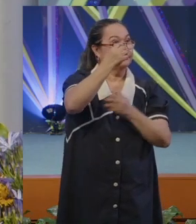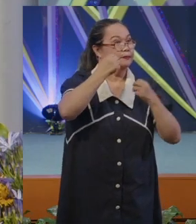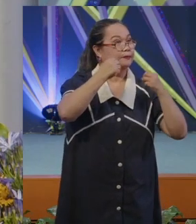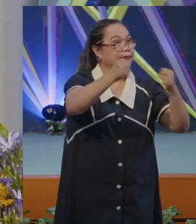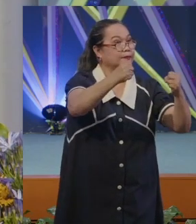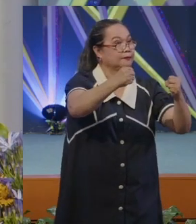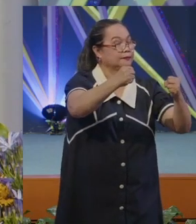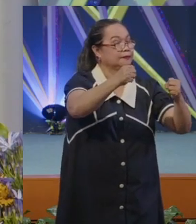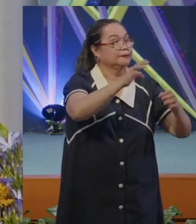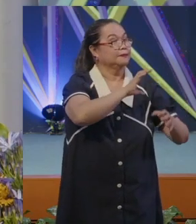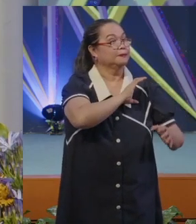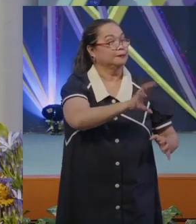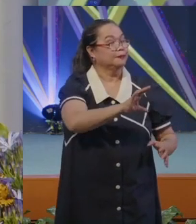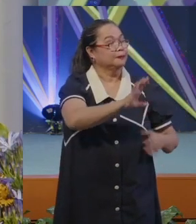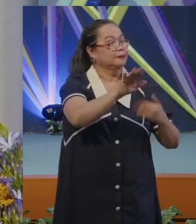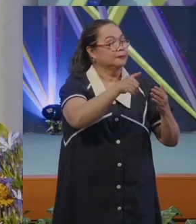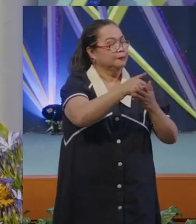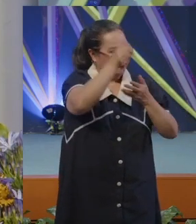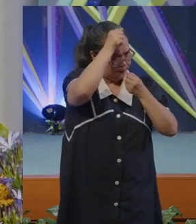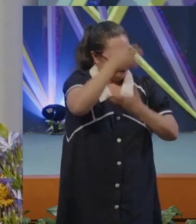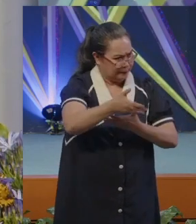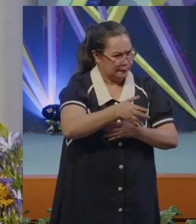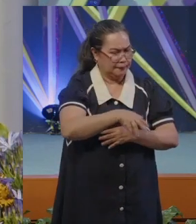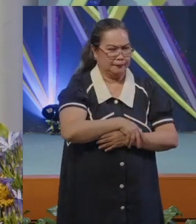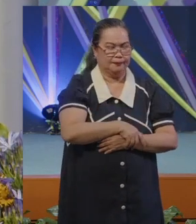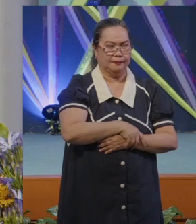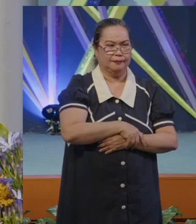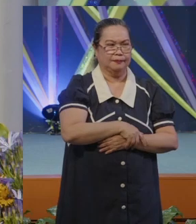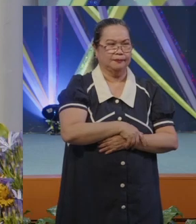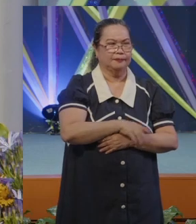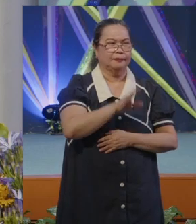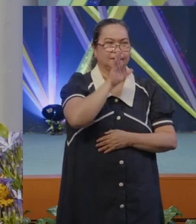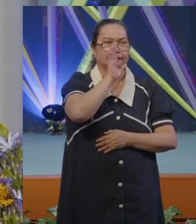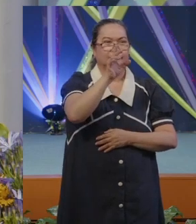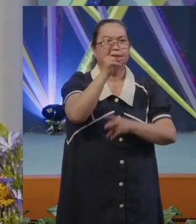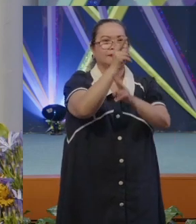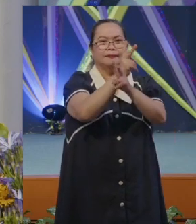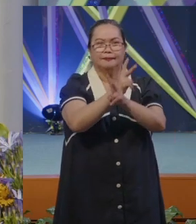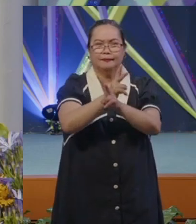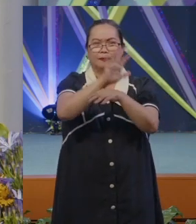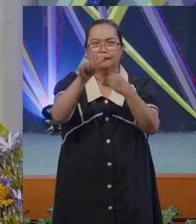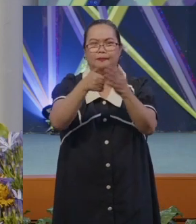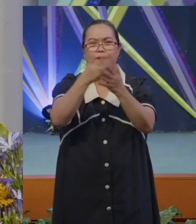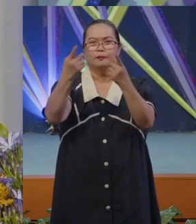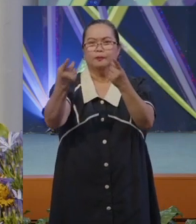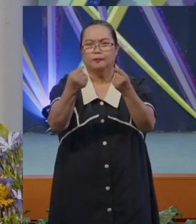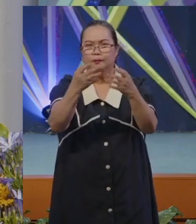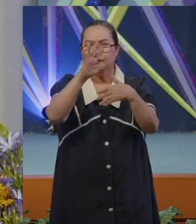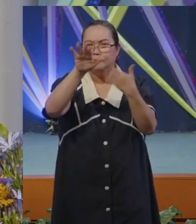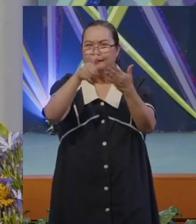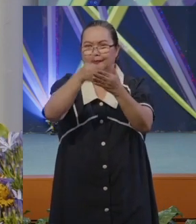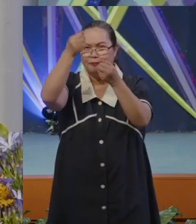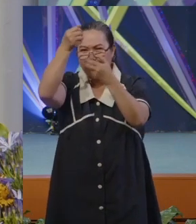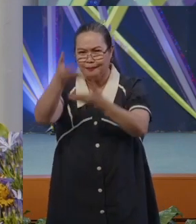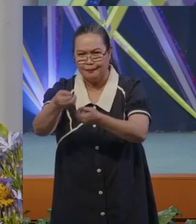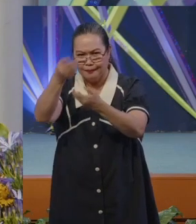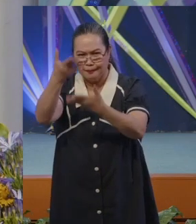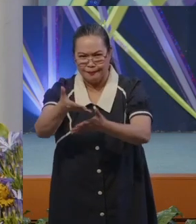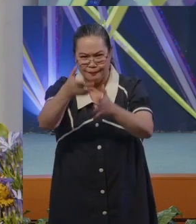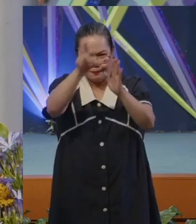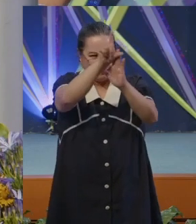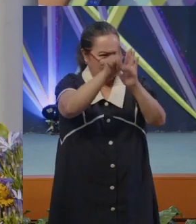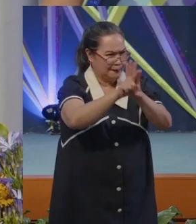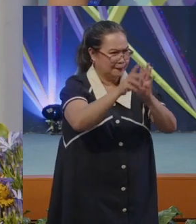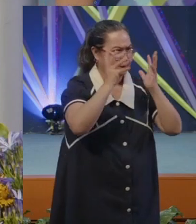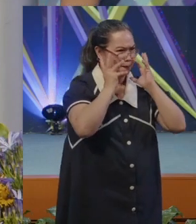and be very courageous. Inulit na naman niya. Being careful to do all according to all the law that